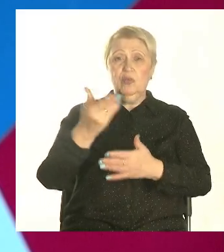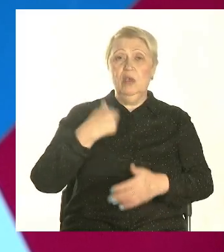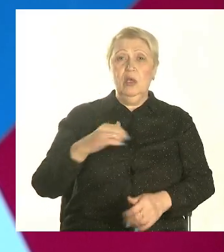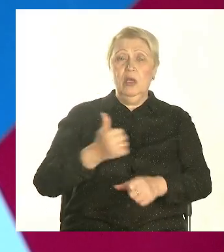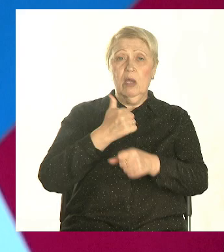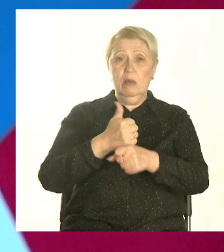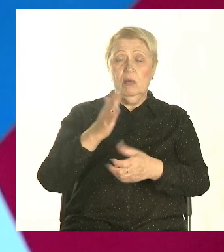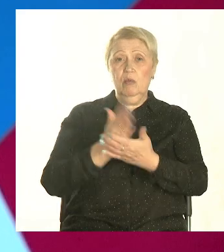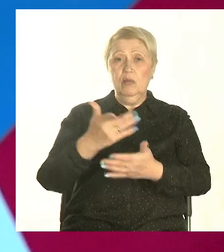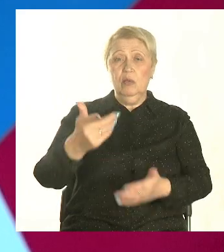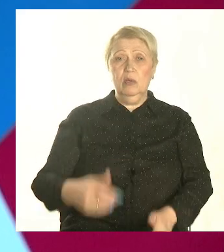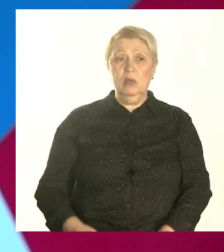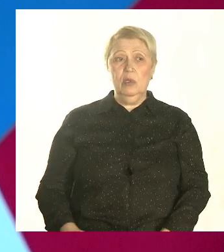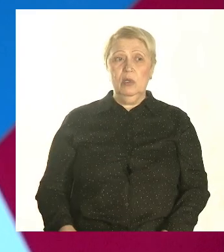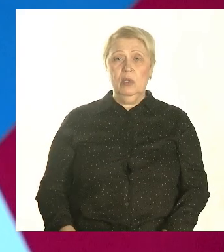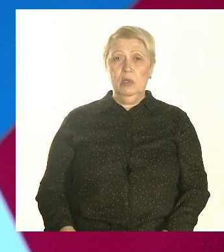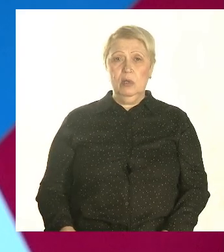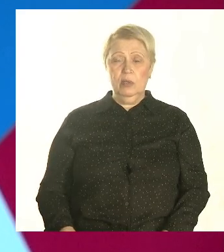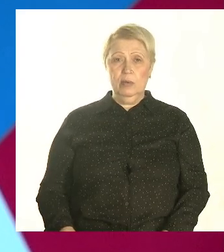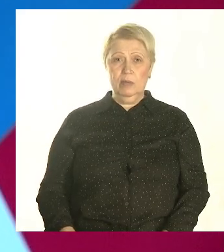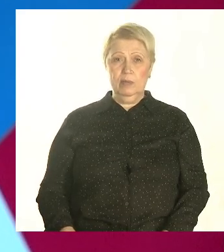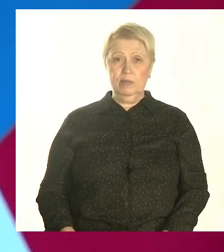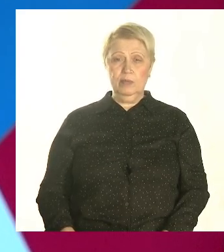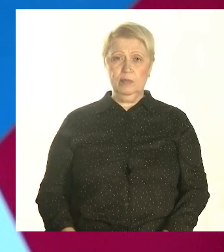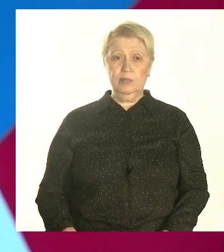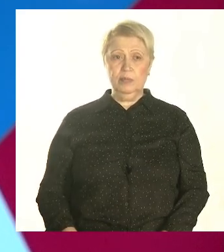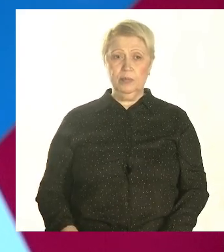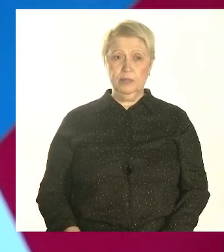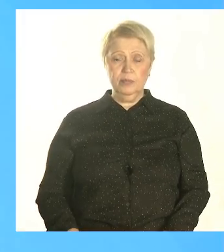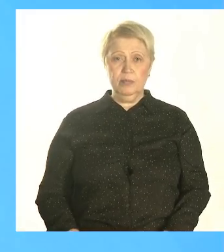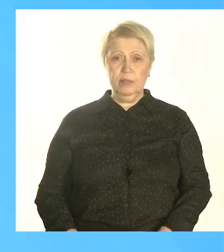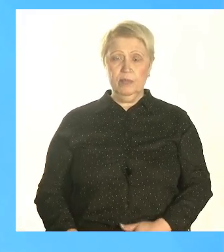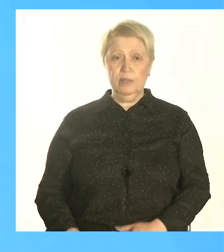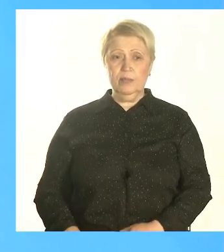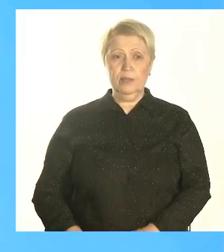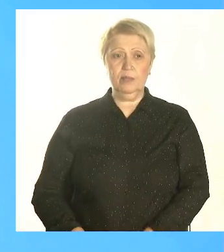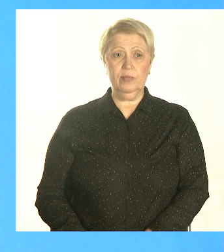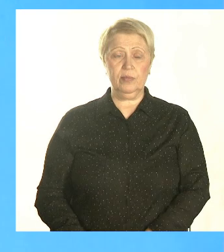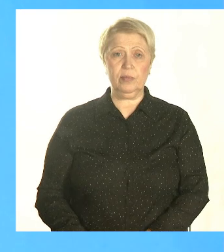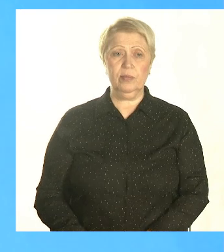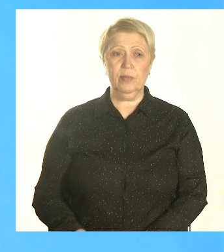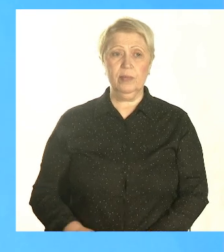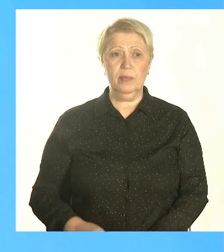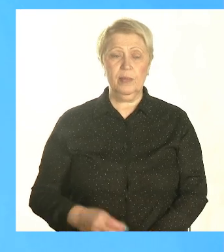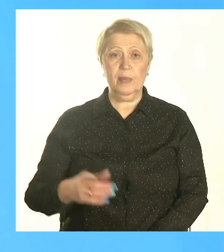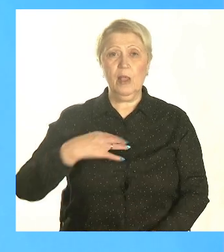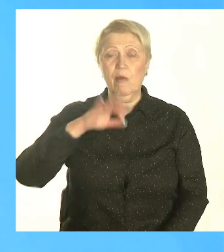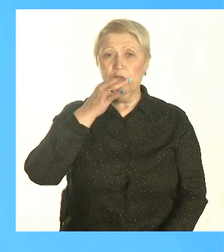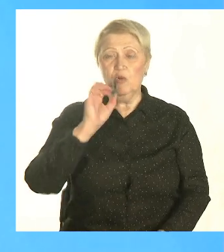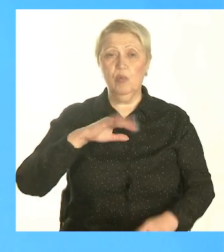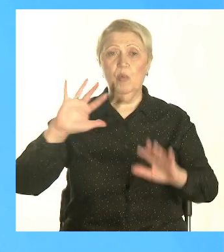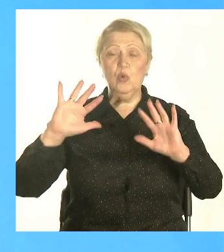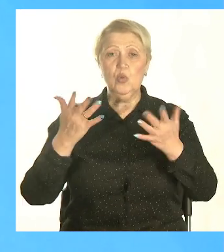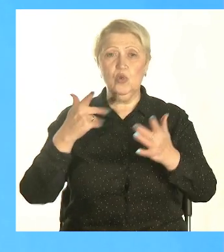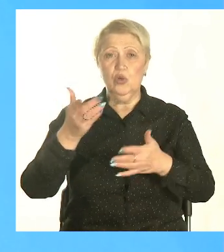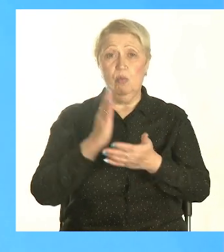за слово, налипнет. А он, в принципе, не буду повторять ваше слово. Так. Он в любом случае и в рамках до оригинального оператора обязанность по